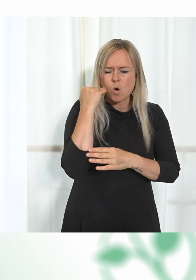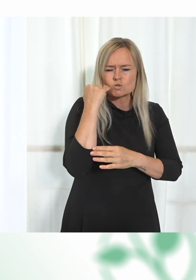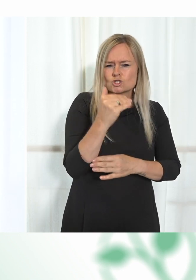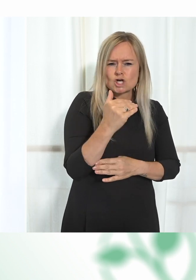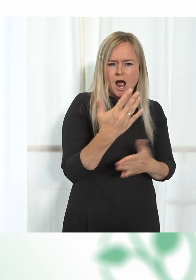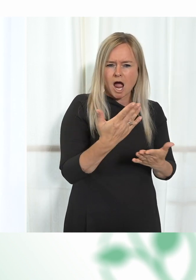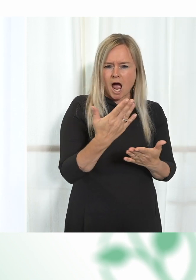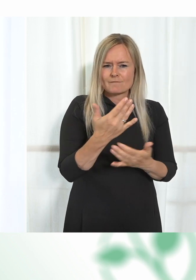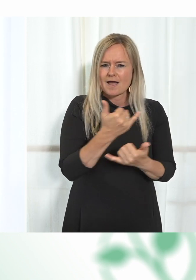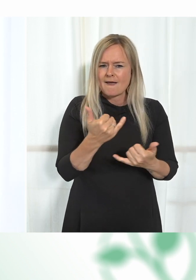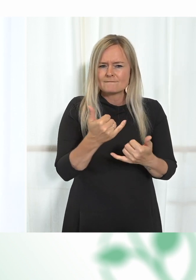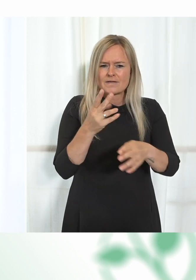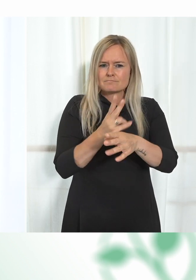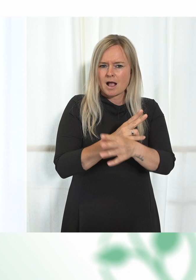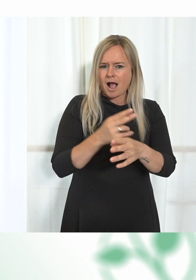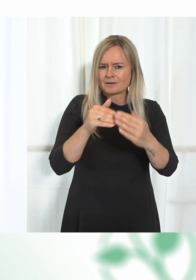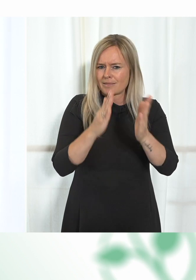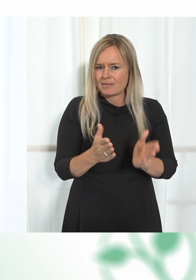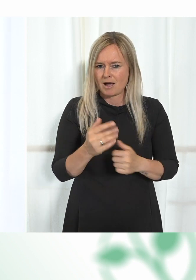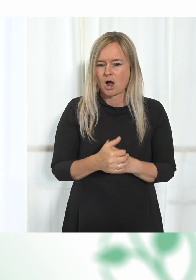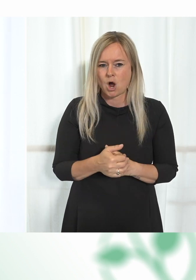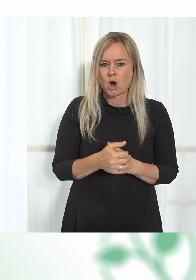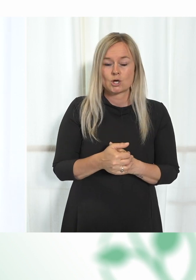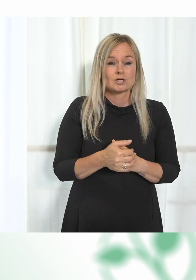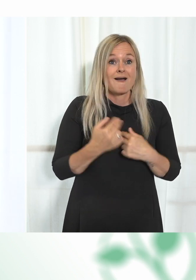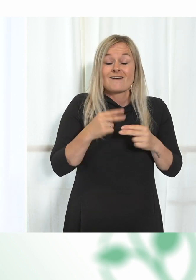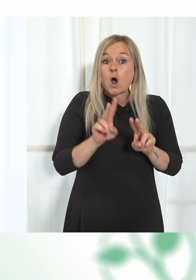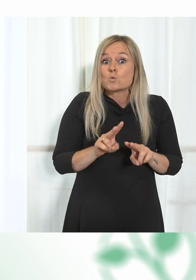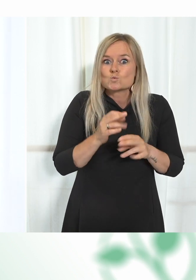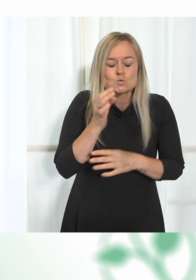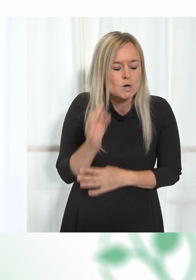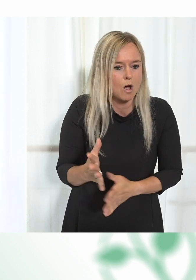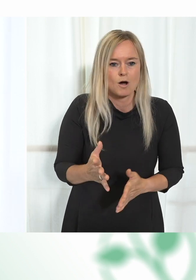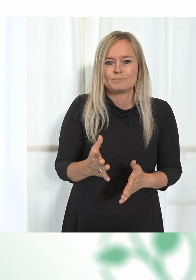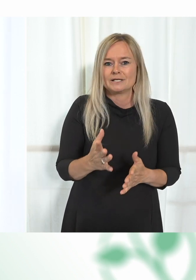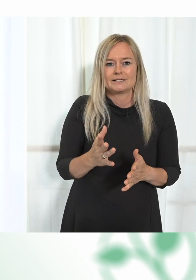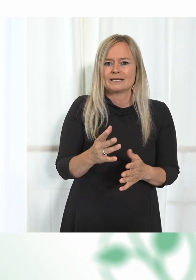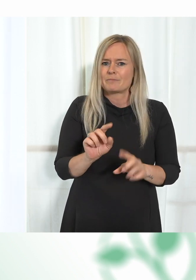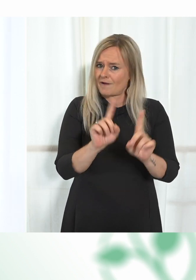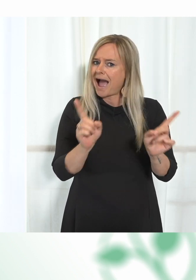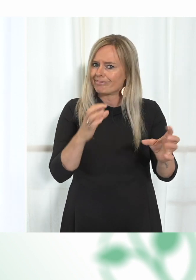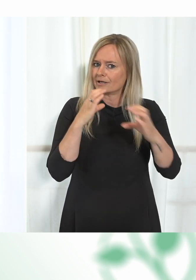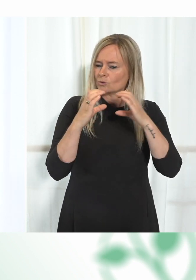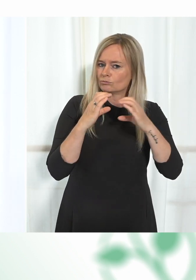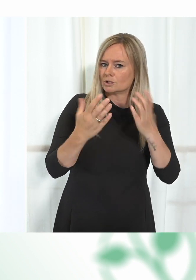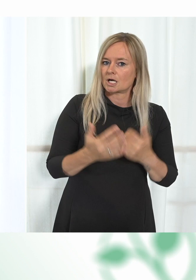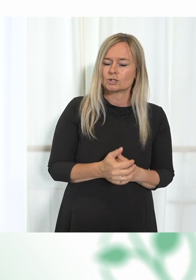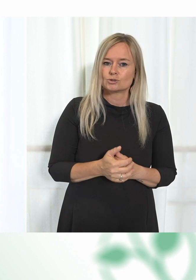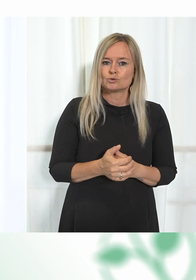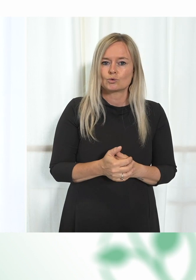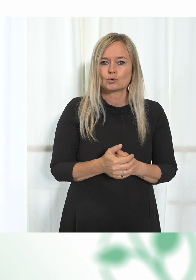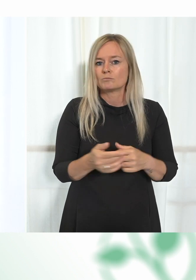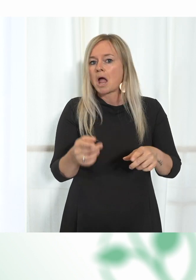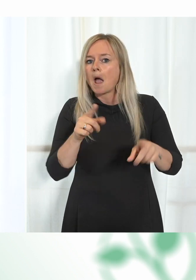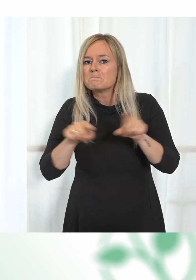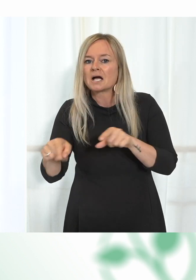der Professor Brinkmeier. Also das war unglaublich. Man hat mit ihm anders kommuniziert, man hat halt dann